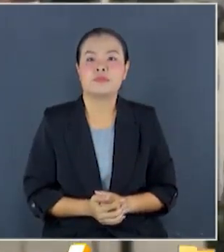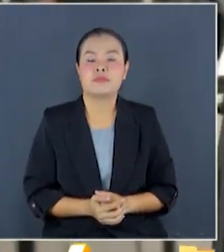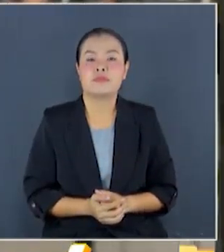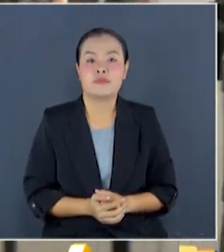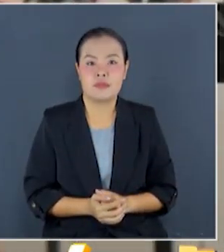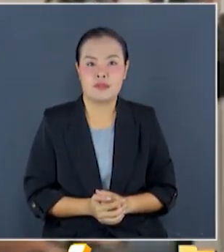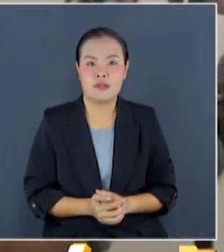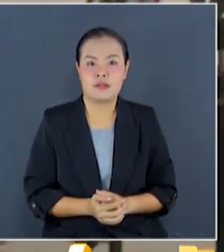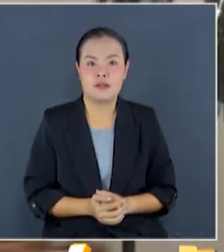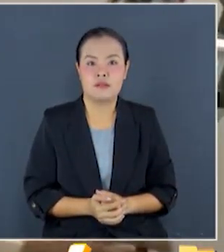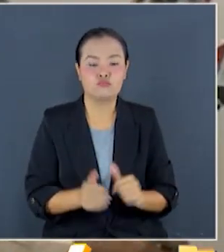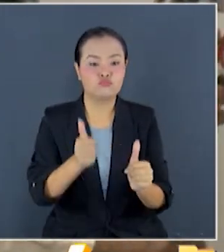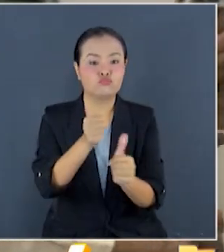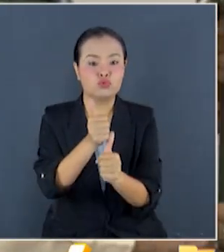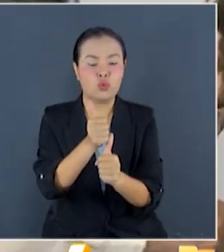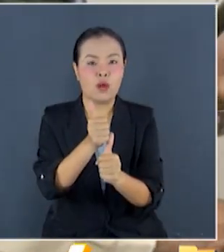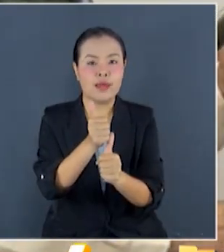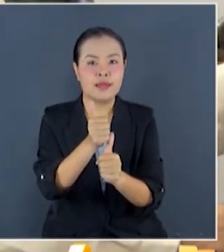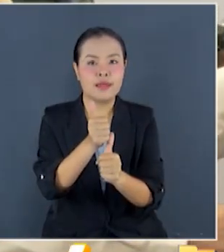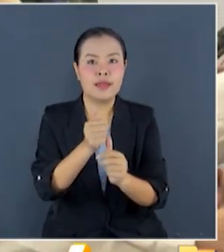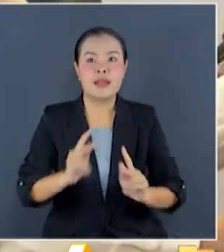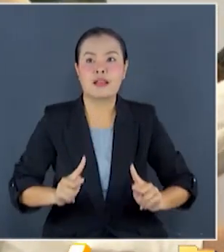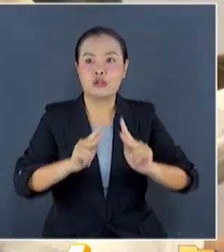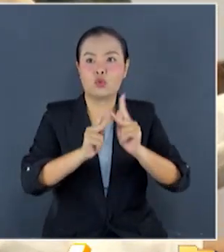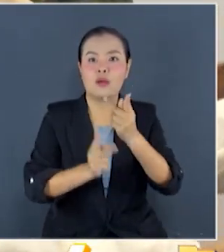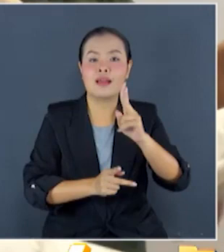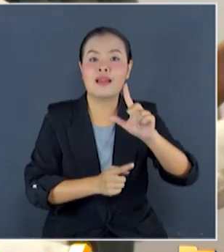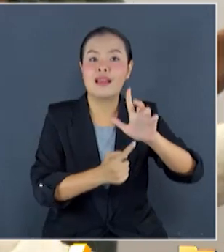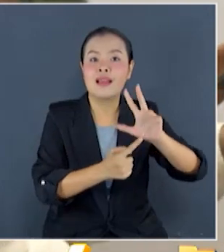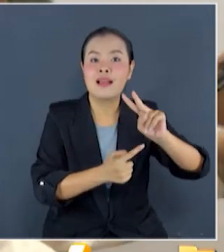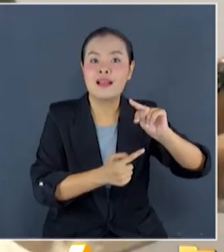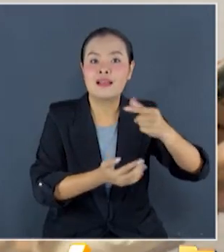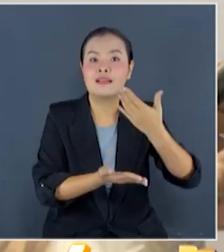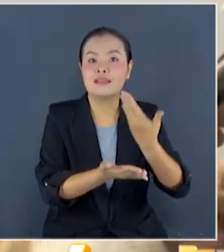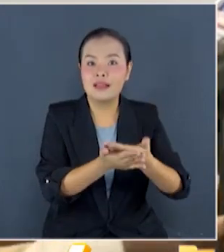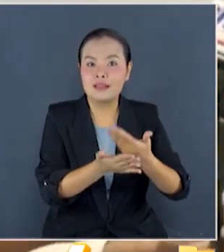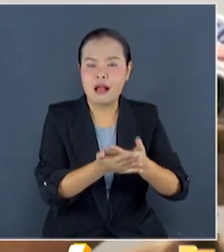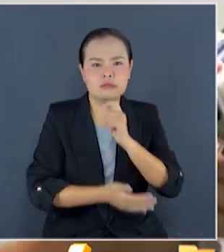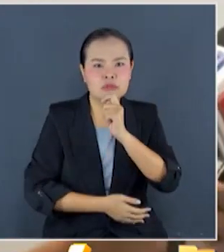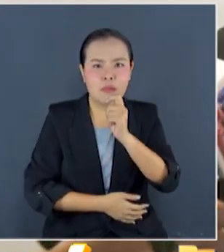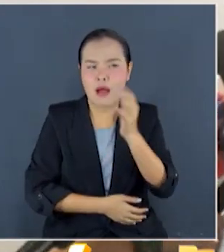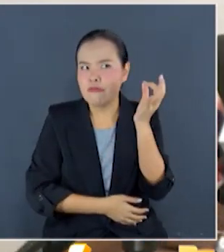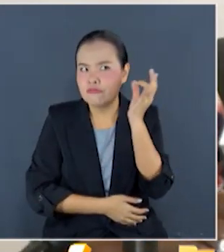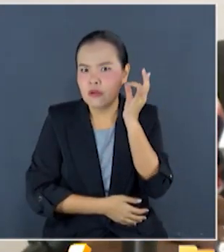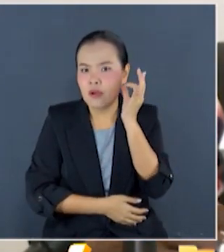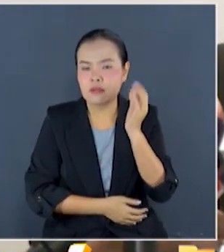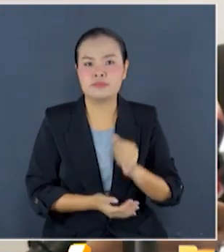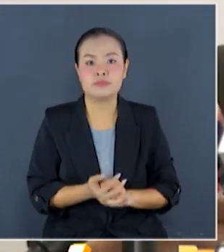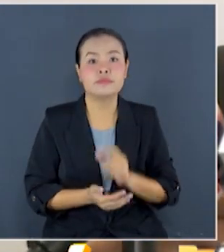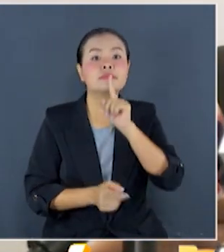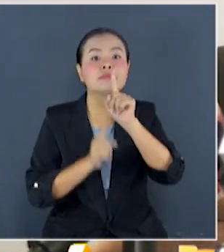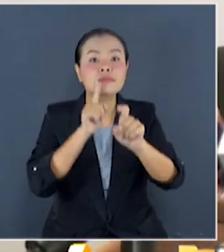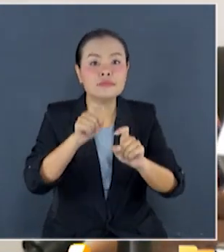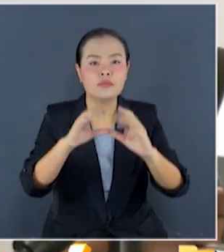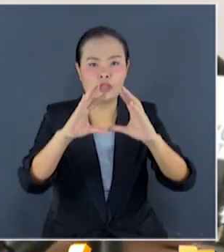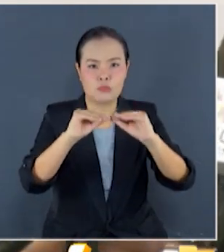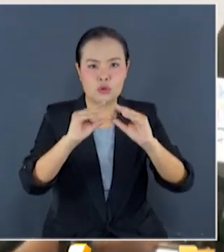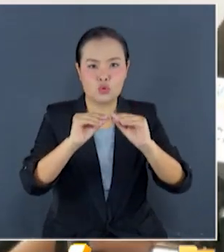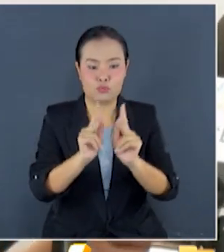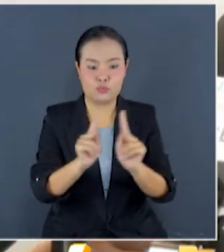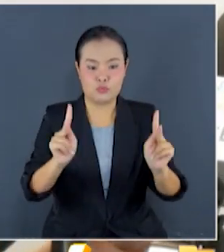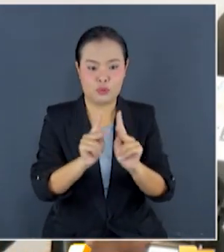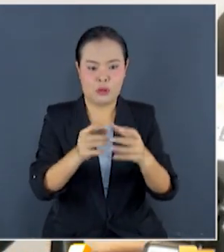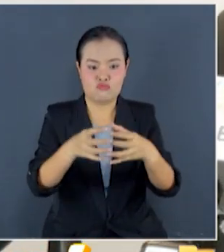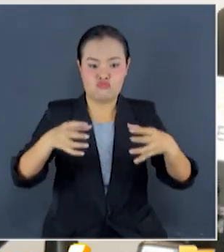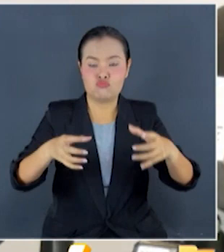มรวิวัฒน์รัฐมนตรีช่วยคลังเองเนี่ยจริงๆก็ยืนฟังท่านนายกอยู่นะฮะในการสัมภาษณ์นักข่าวก็ถามฮะเอ๊ะแล้วที่จะประชุมบอร์ดดิจิตอลวอลเล็ตชุด